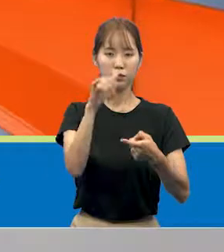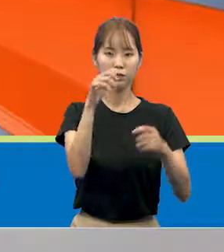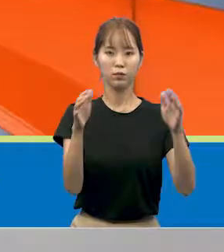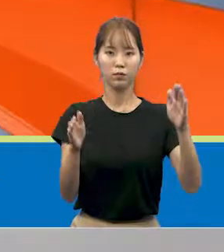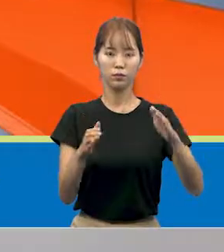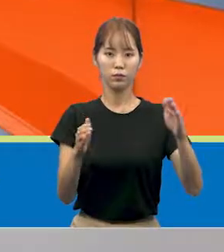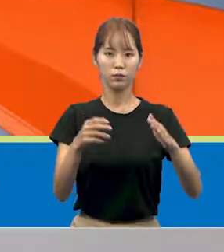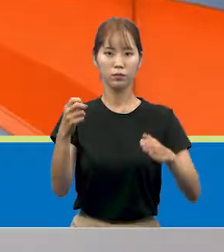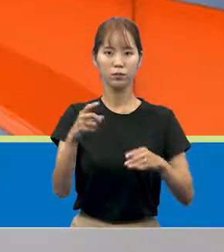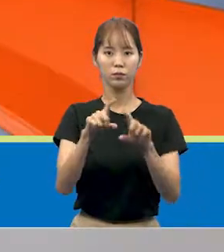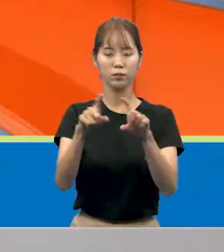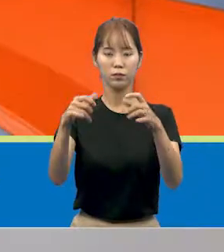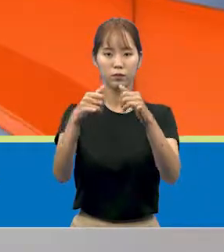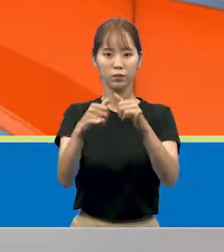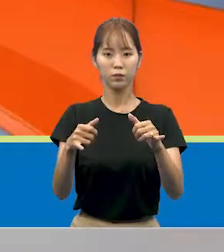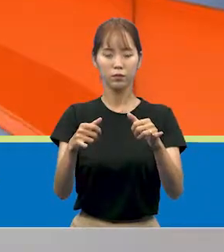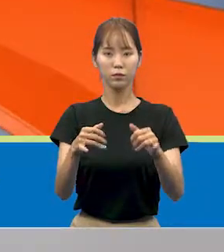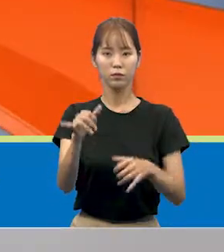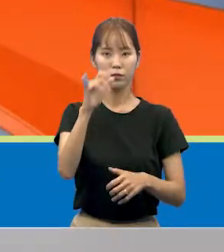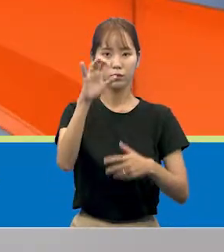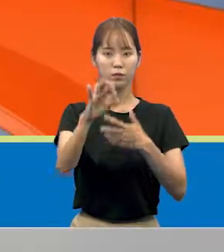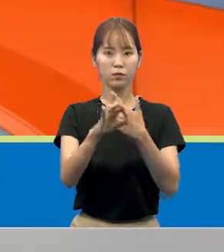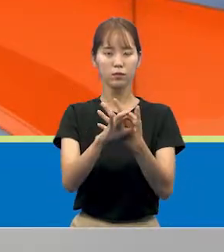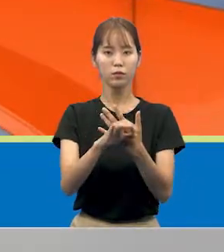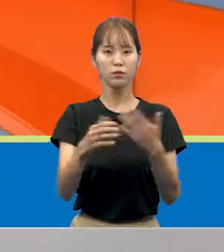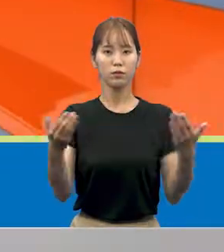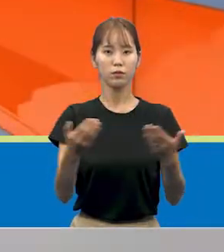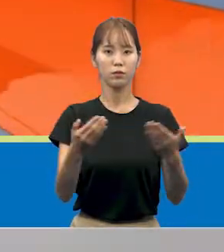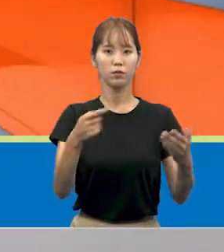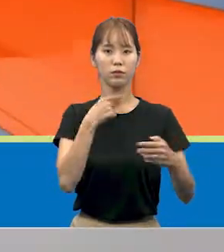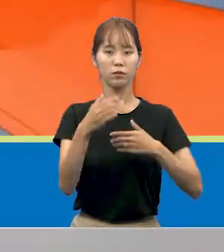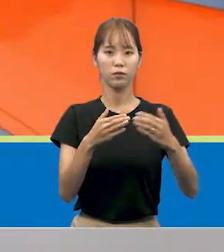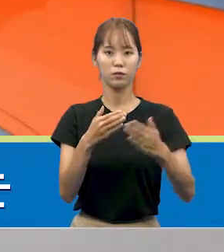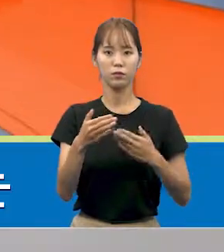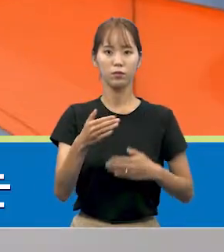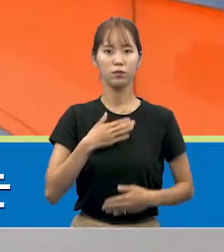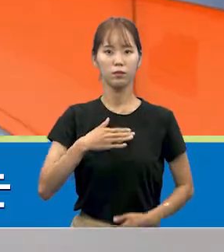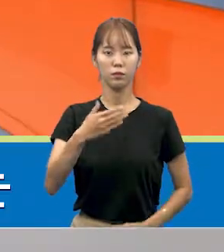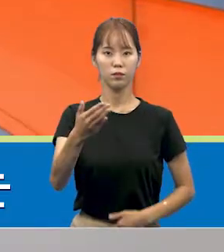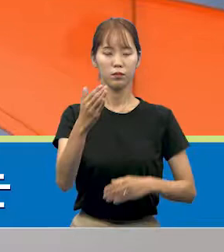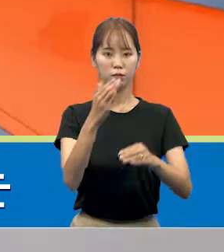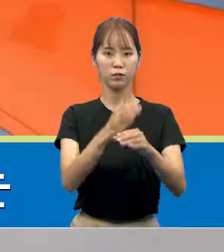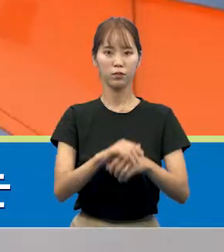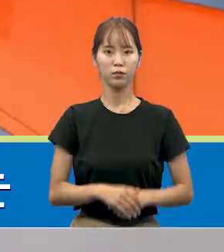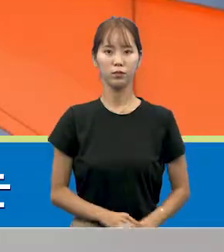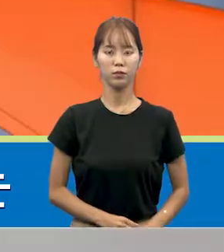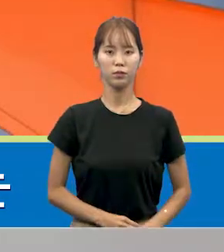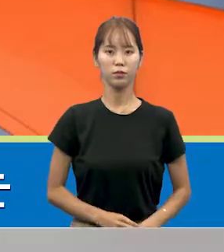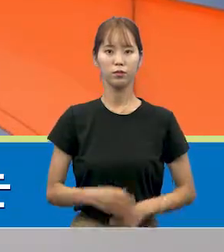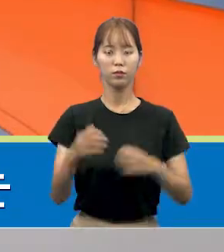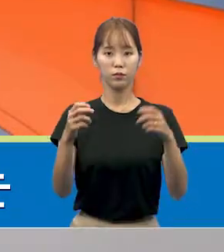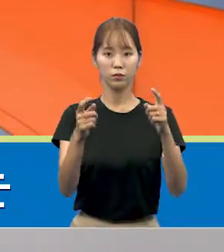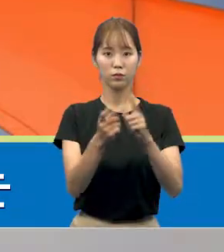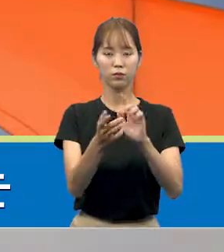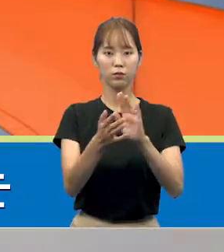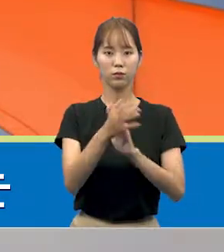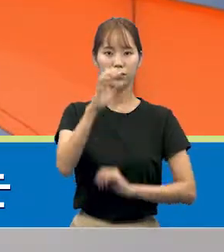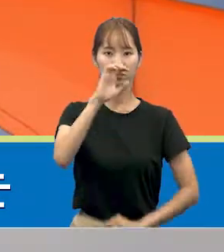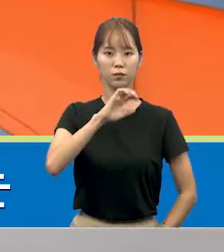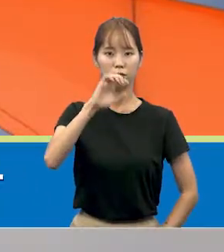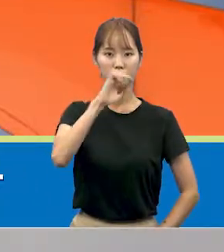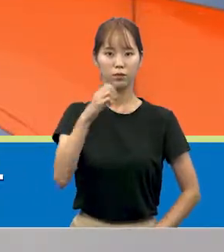학생들과 일반인들을 대상으로 도슨트 직업체험을 진행하고 있습니다. 나만의 대본을 만들고 전시해설을